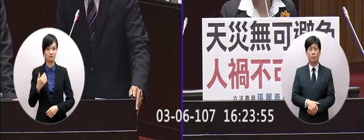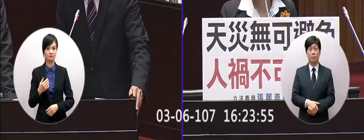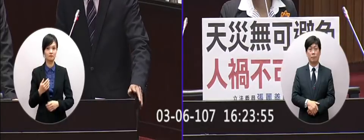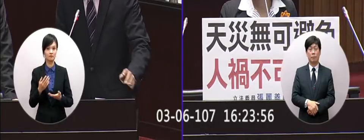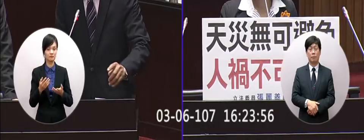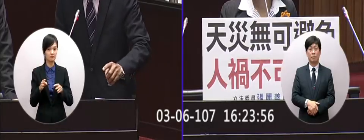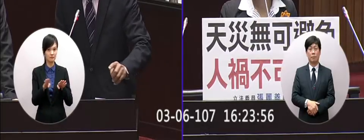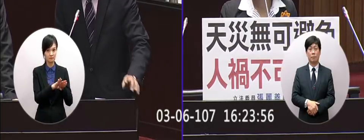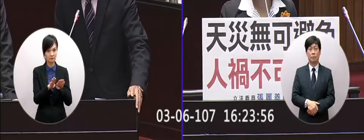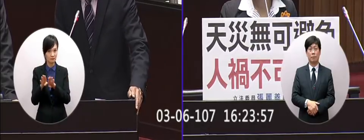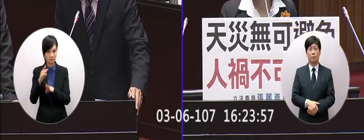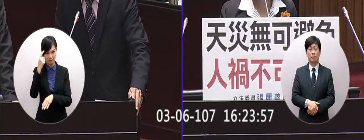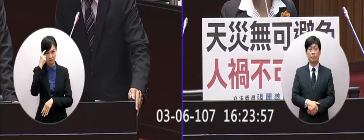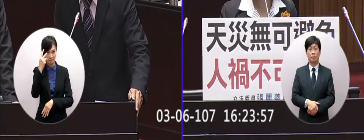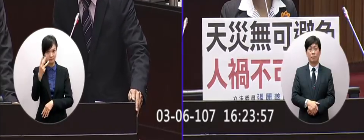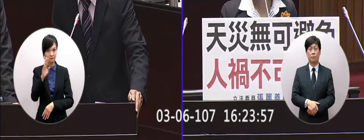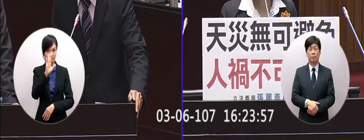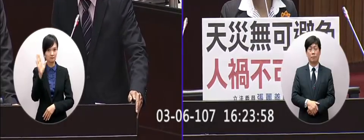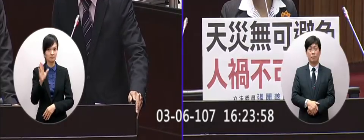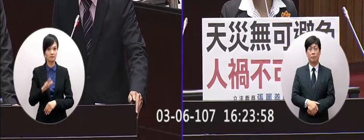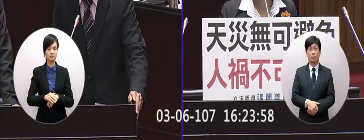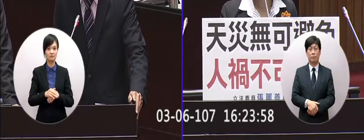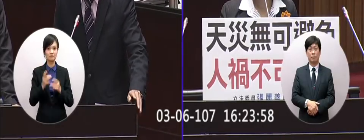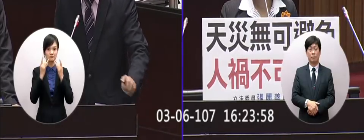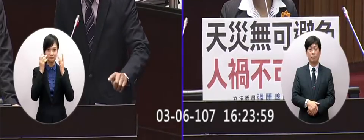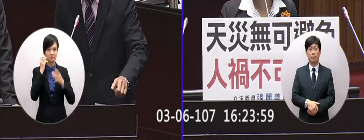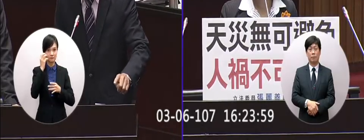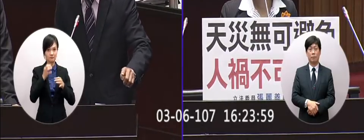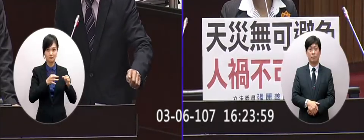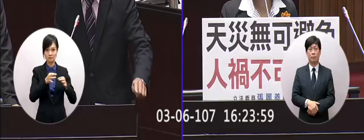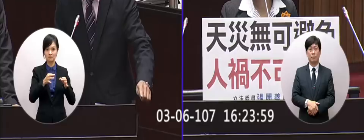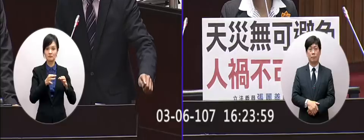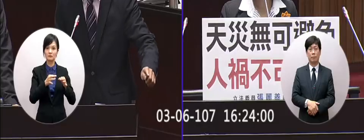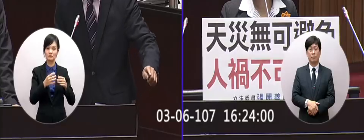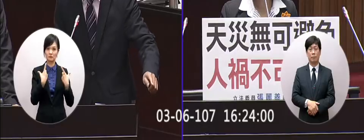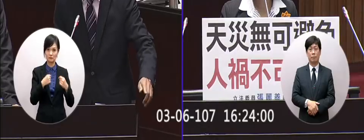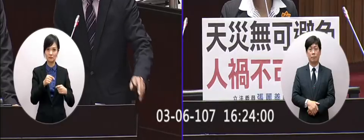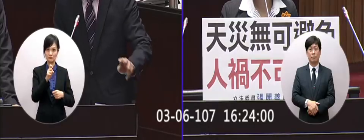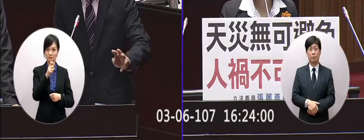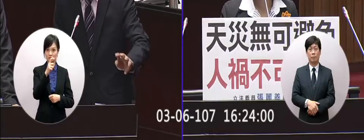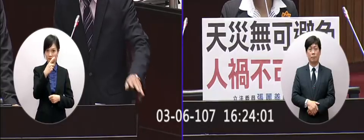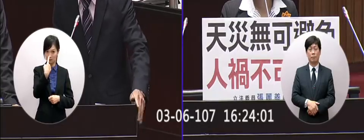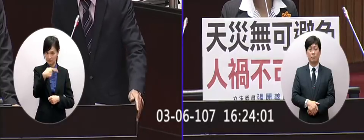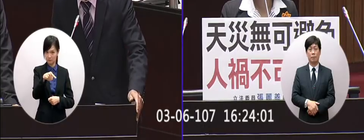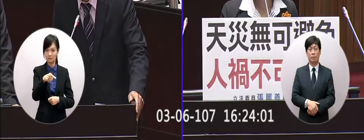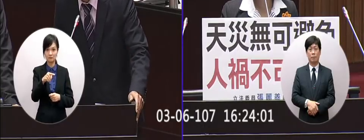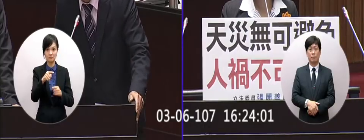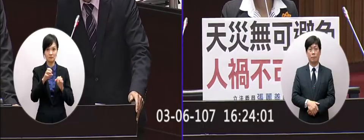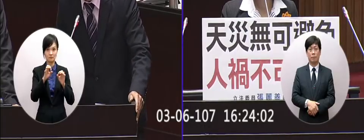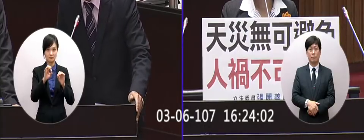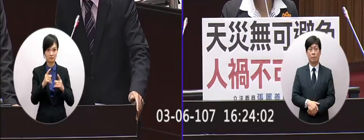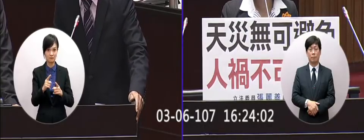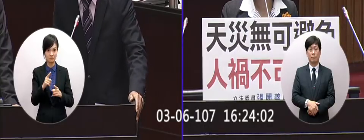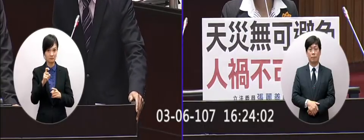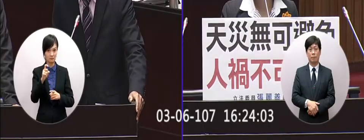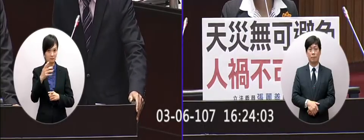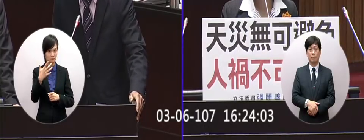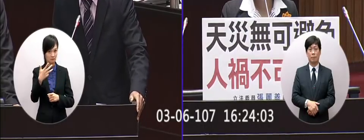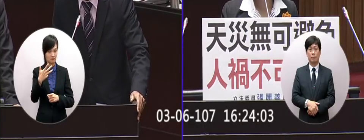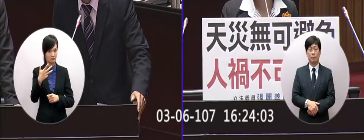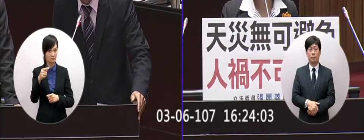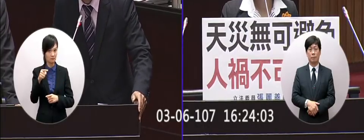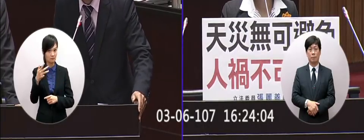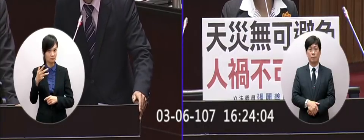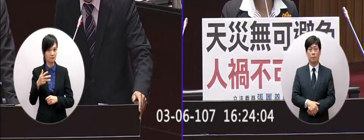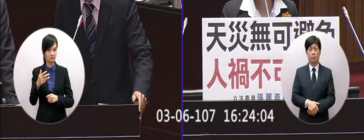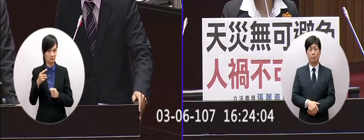天，造成台北果菜批发市场伊个价格由21块变18.8块，连续三天是这个价格，这个价